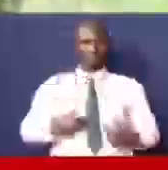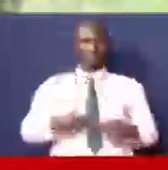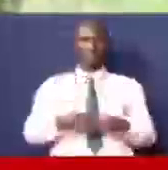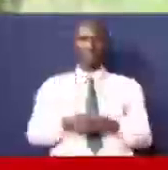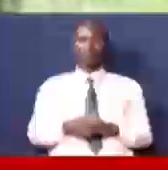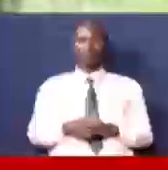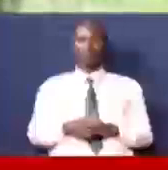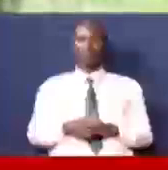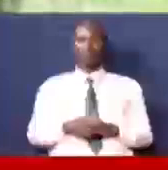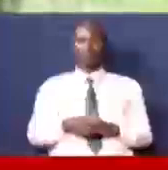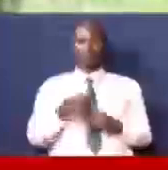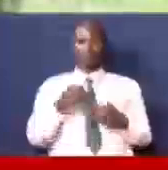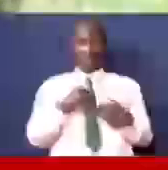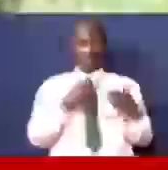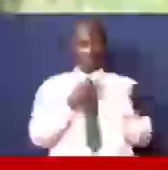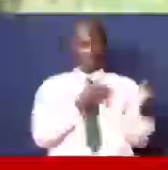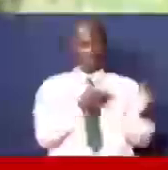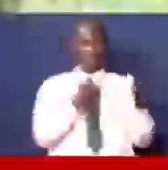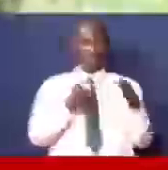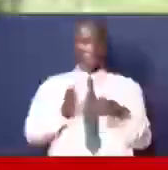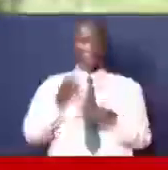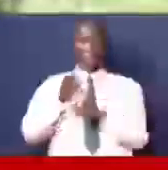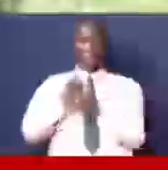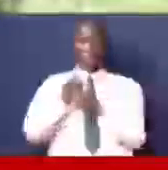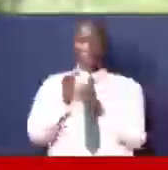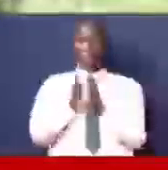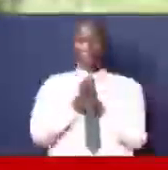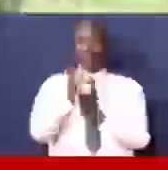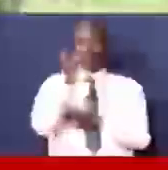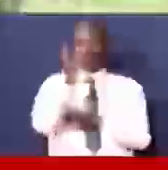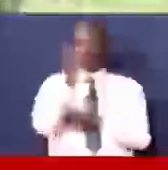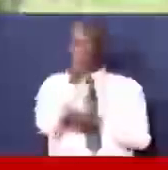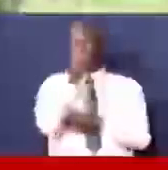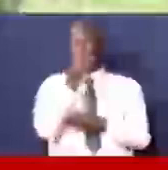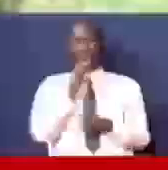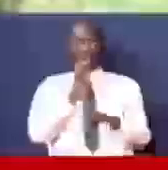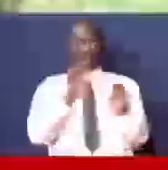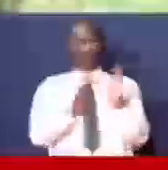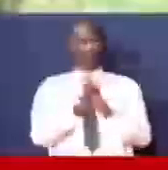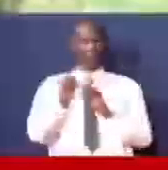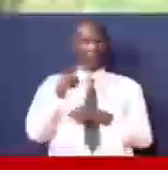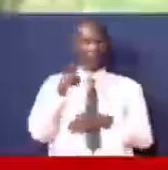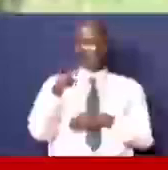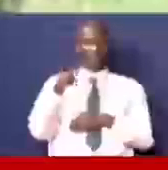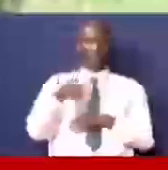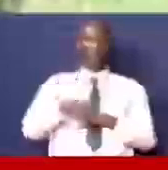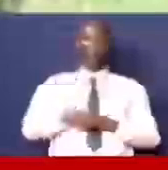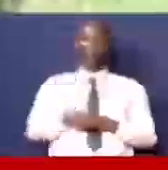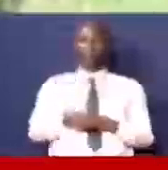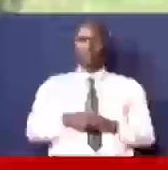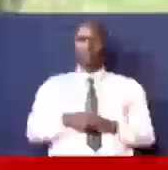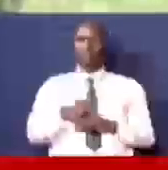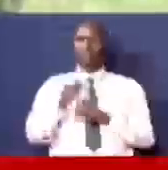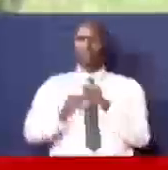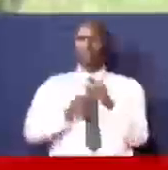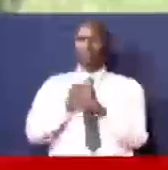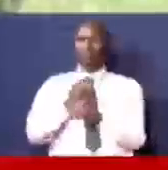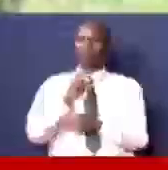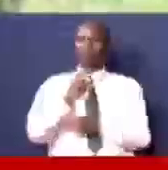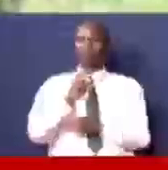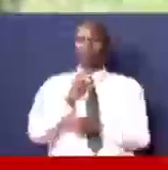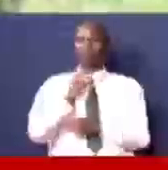nene dhiwe nebusu ya udhuku manake kwa wakubi. Kwa wakubi monota vice president wake. Kuma mwaka